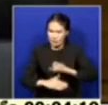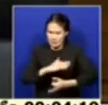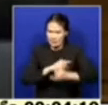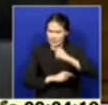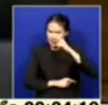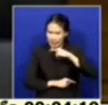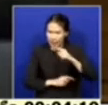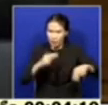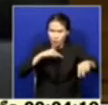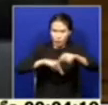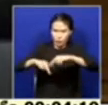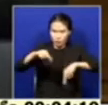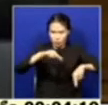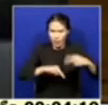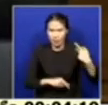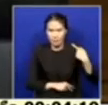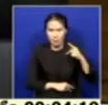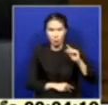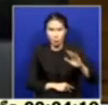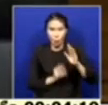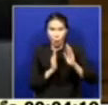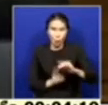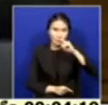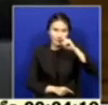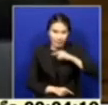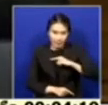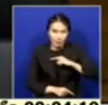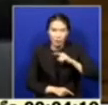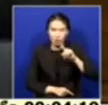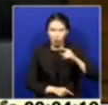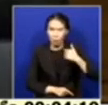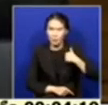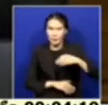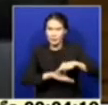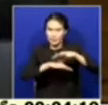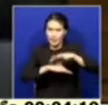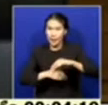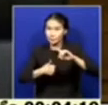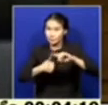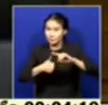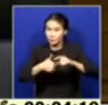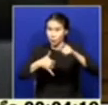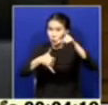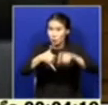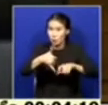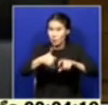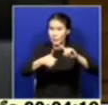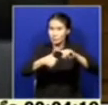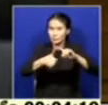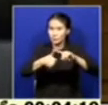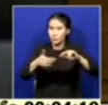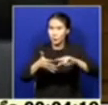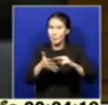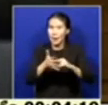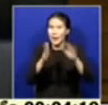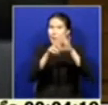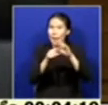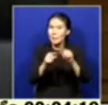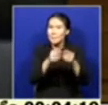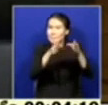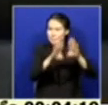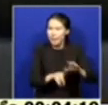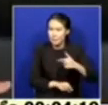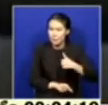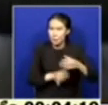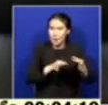แล้วก็เป็นกิตติมศักดิ์อยู่ในประเทศไทยก็คือผู้ที่ เป็นส่วนใหญ่แล้วจะต้องเป็น